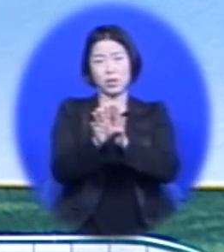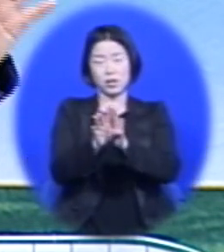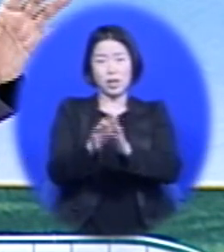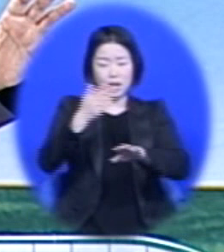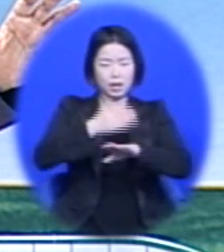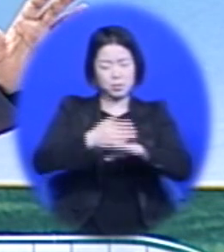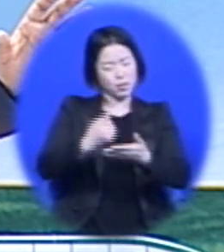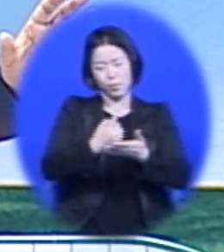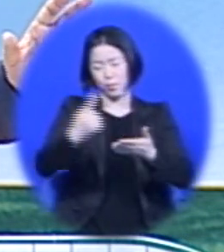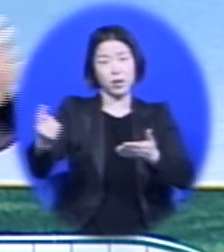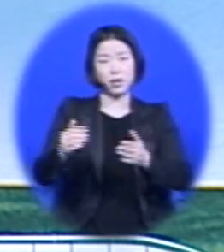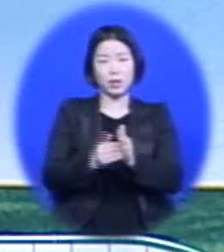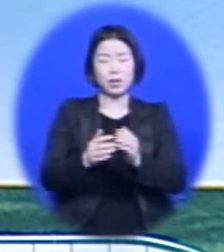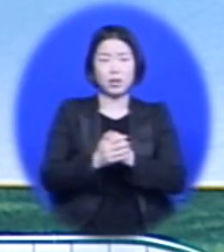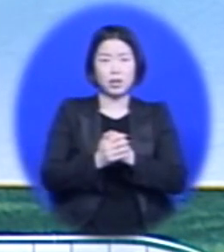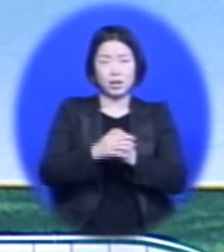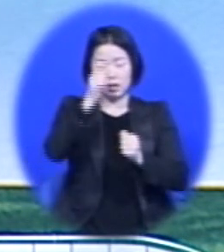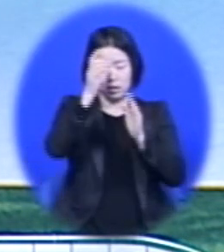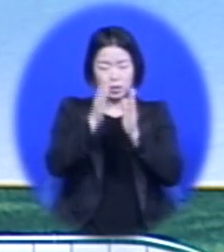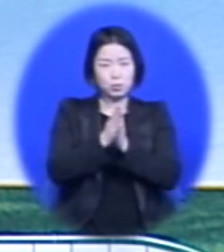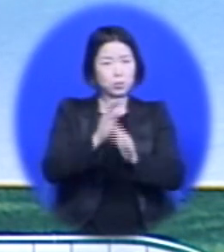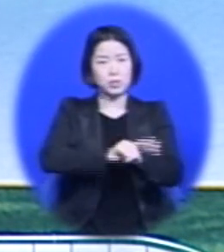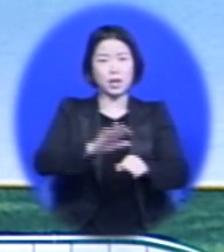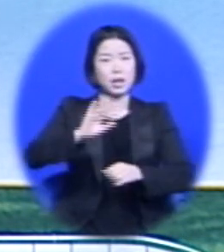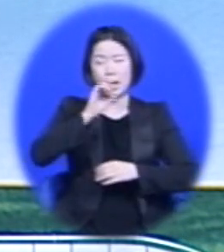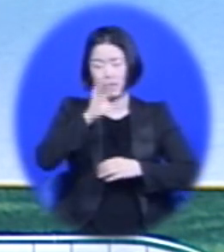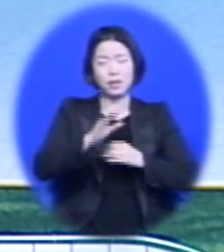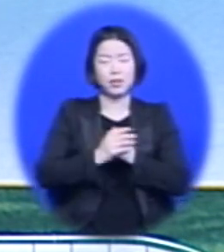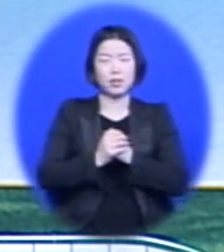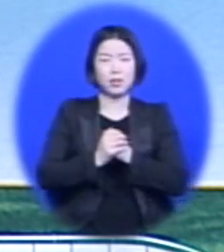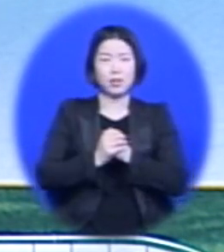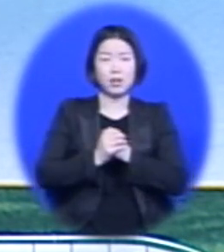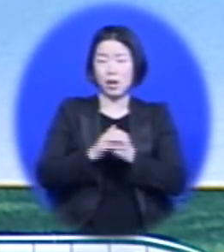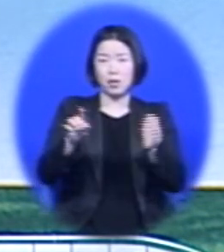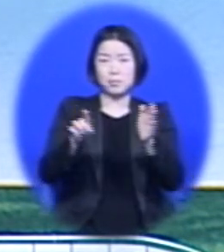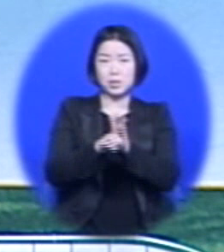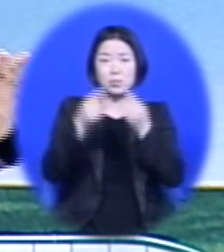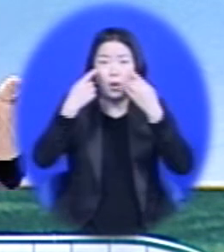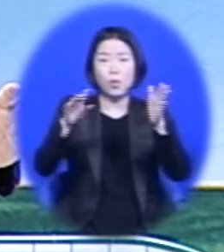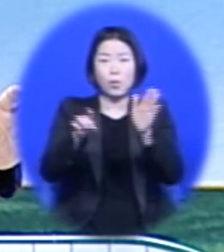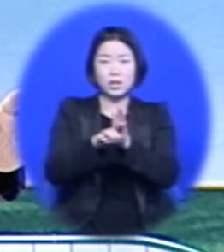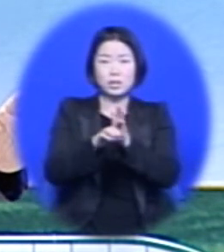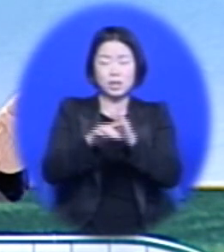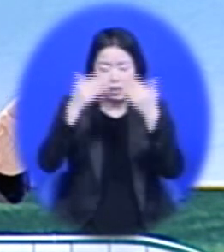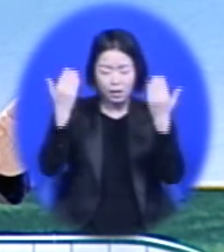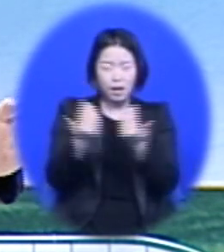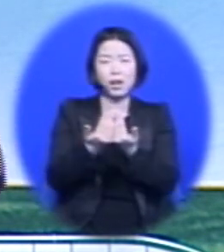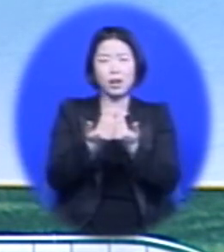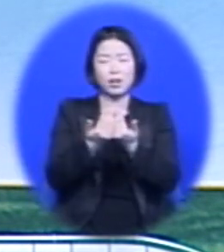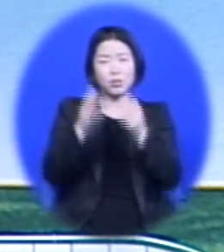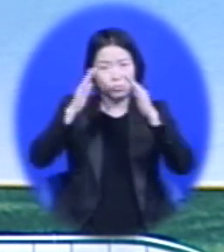다 떠납니다. 기도도 제대로 되지도 않습니다. 믿음의 확신 다 무너집니다.